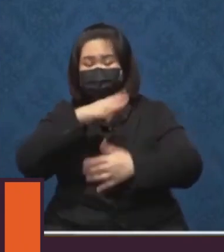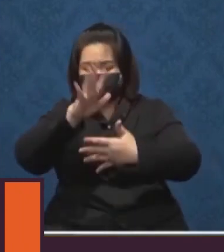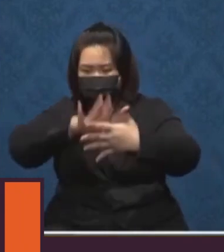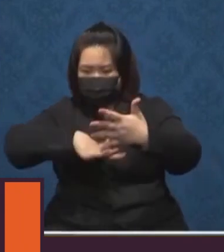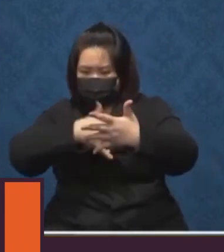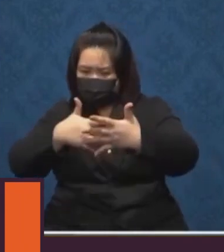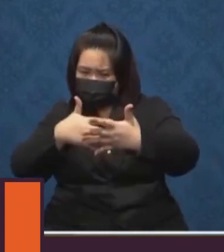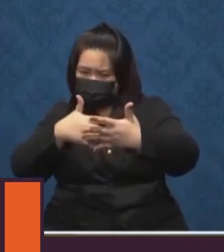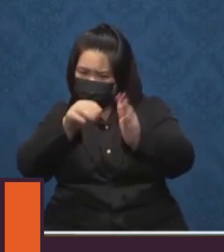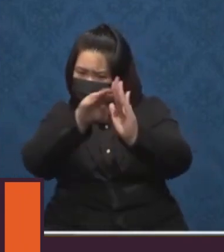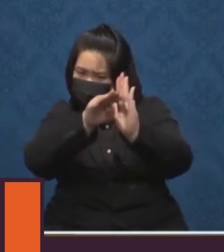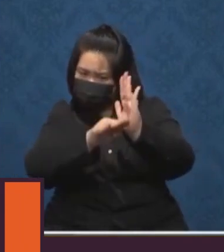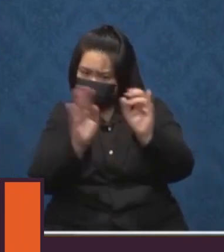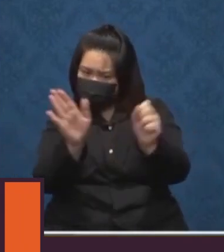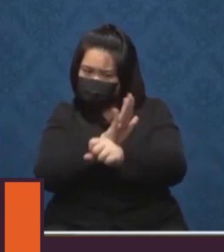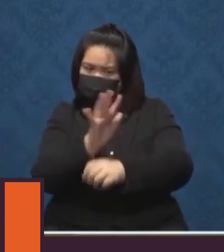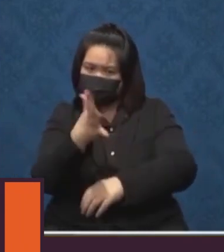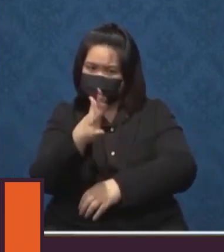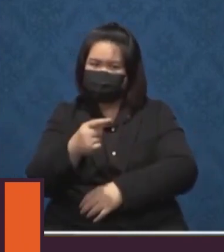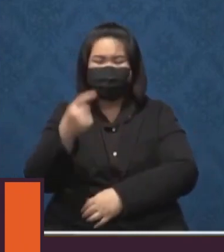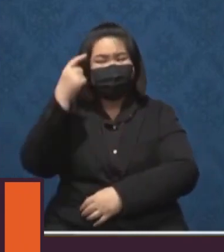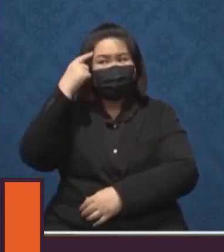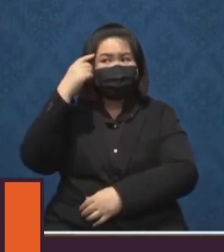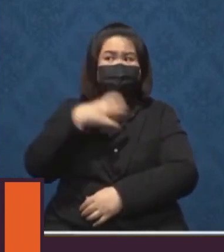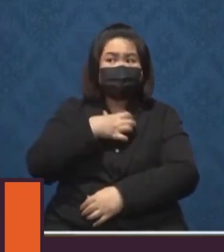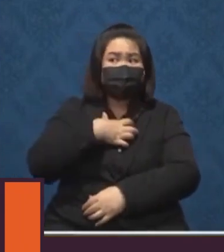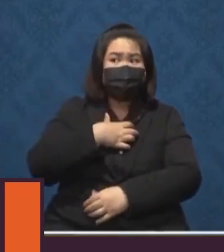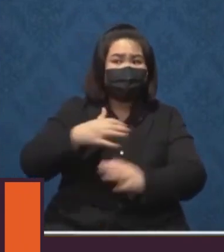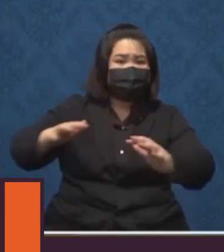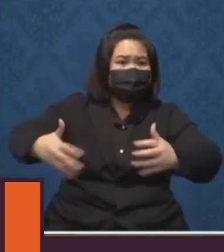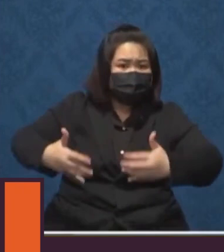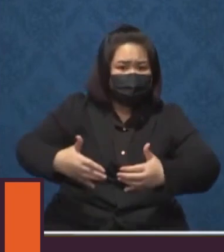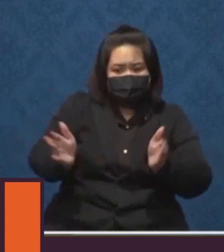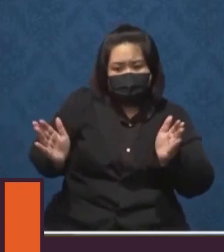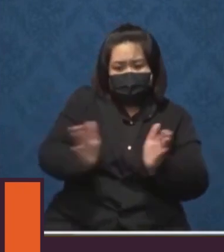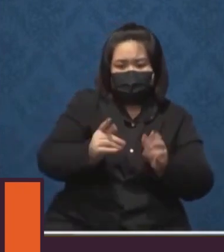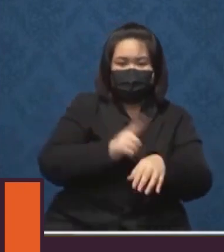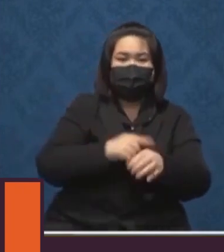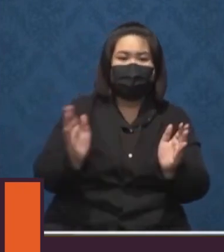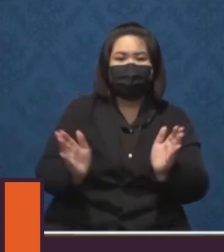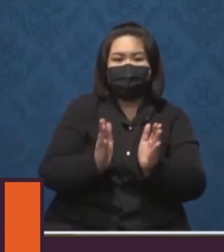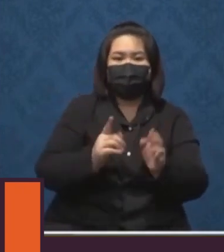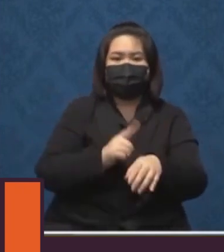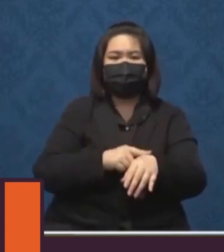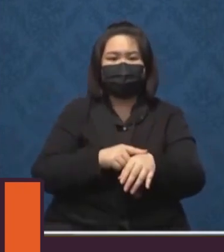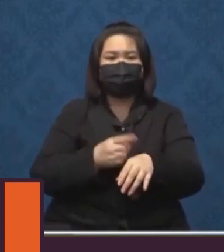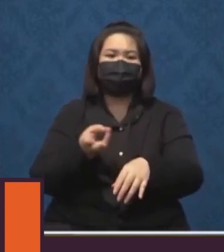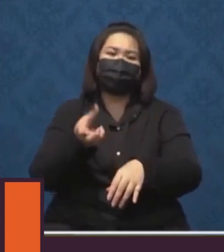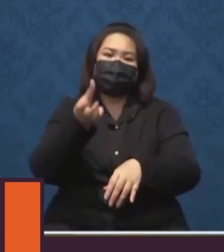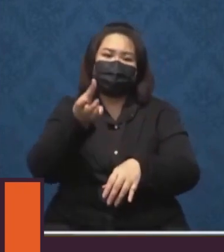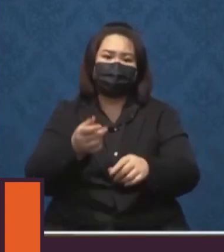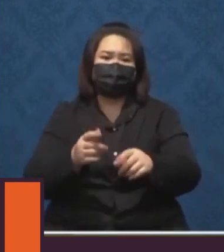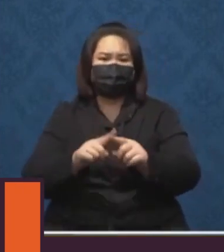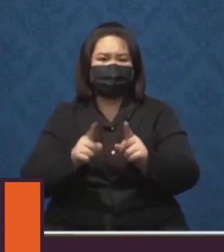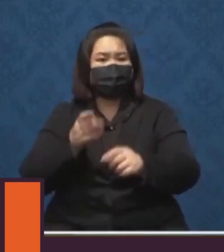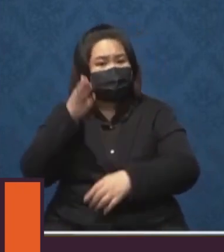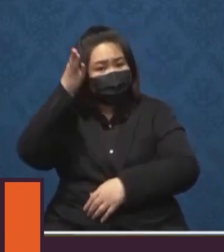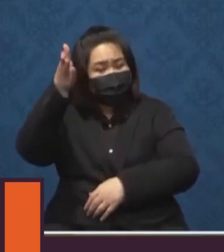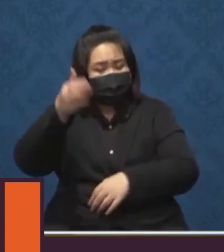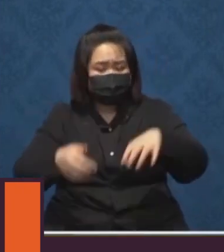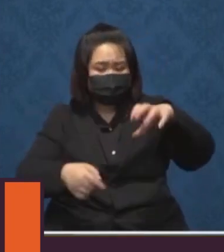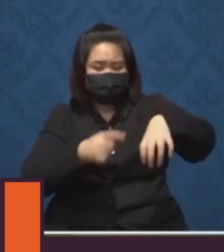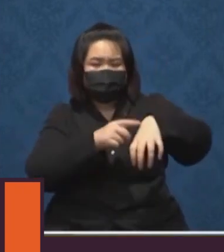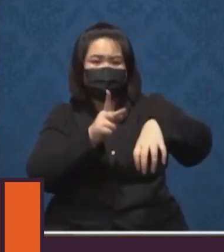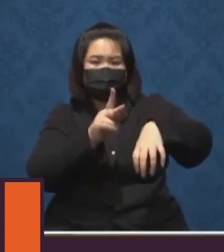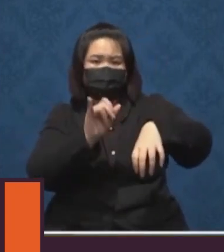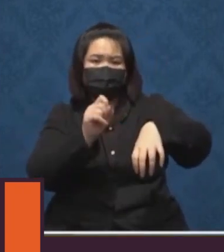กไว้อย่างรอบคอบคิดเป็นเพียงผลประโยชน์ระยะสั้นอาจจะทำให้วันข้างหน้าเราไม่มีทั้งกองทุนที่เป็นเครื่องมือ